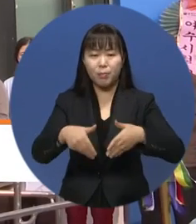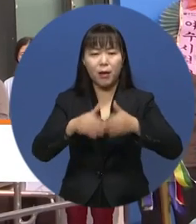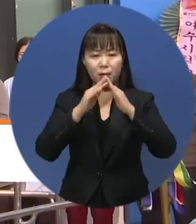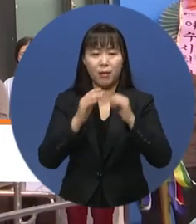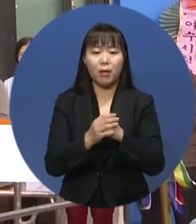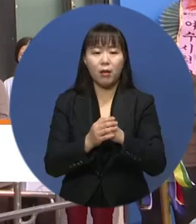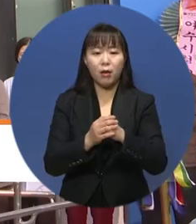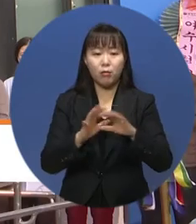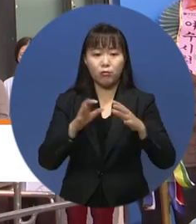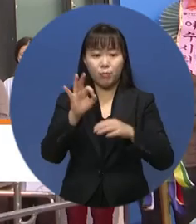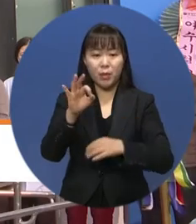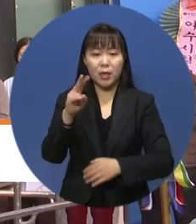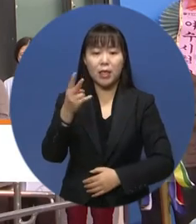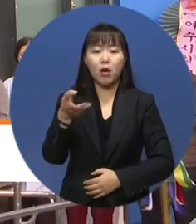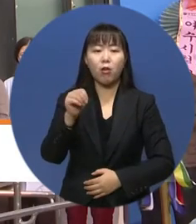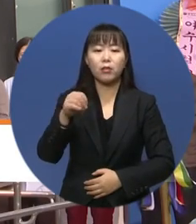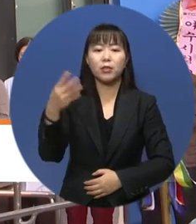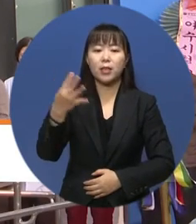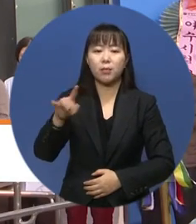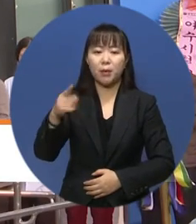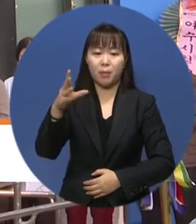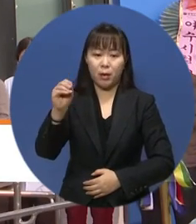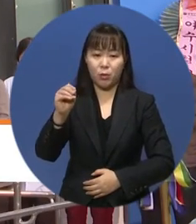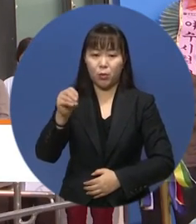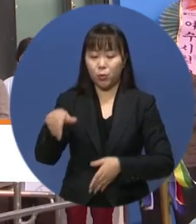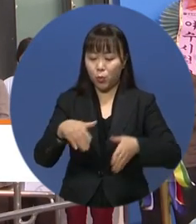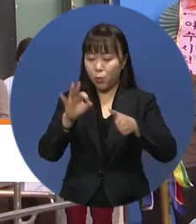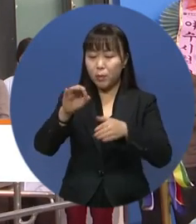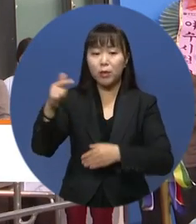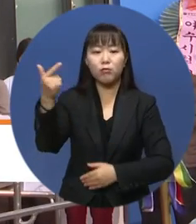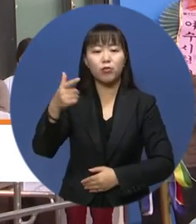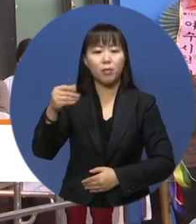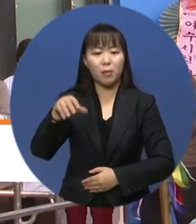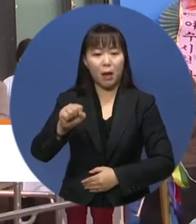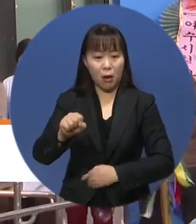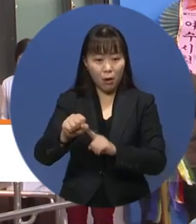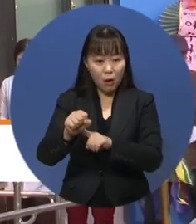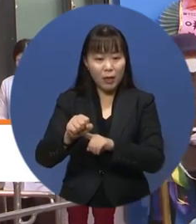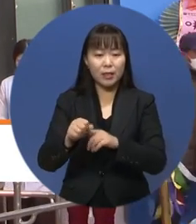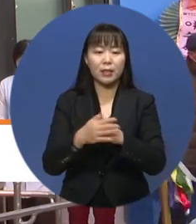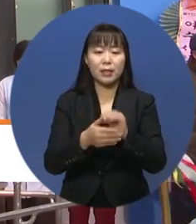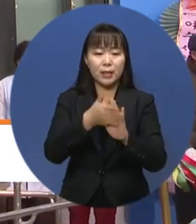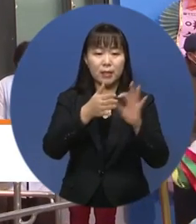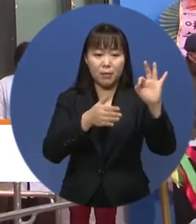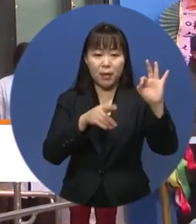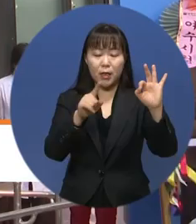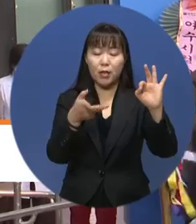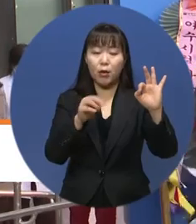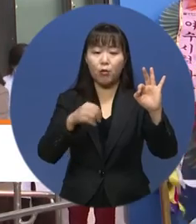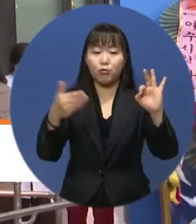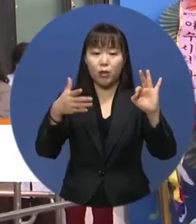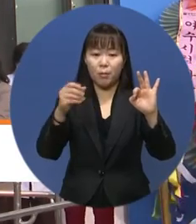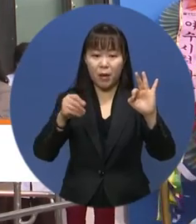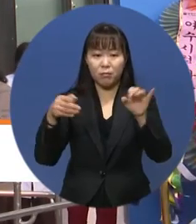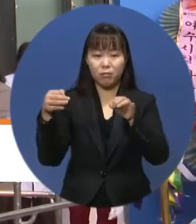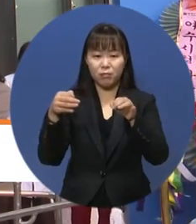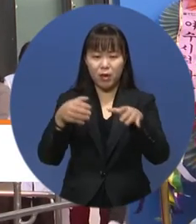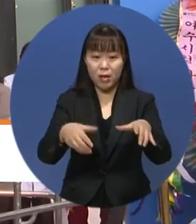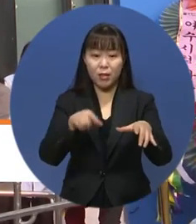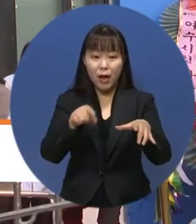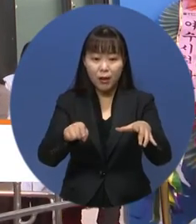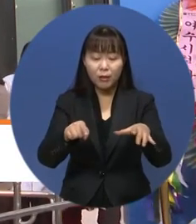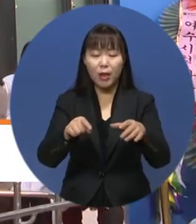국비 2억 4,100만 원과 도비 6천만 원을 확보하고 시비 1억 9천만 원을 투입해 건립한